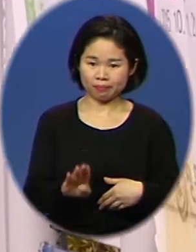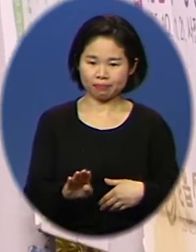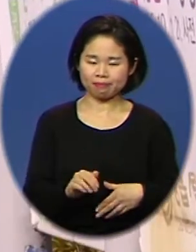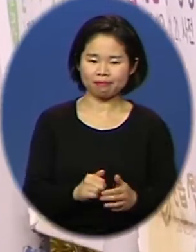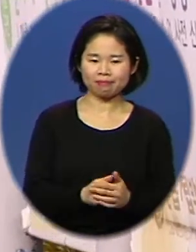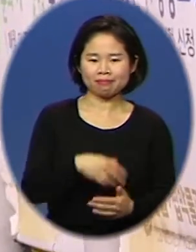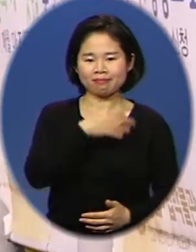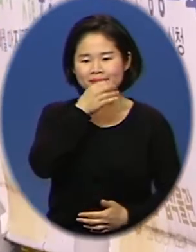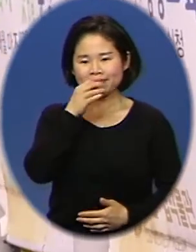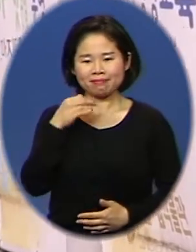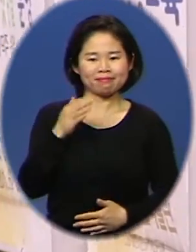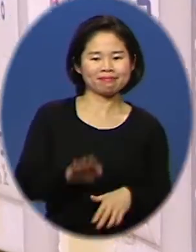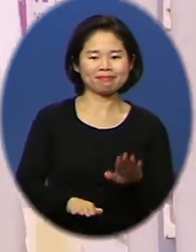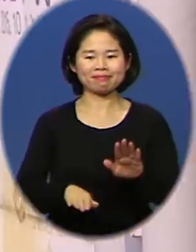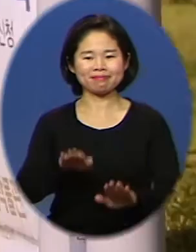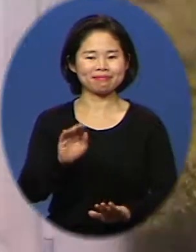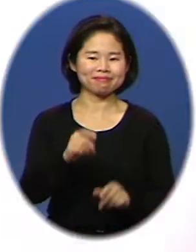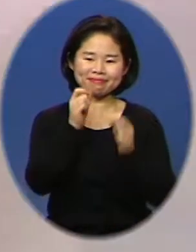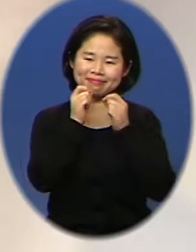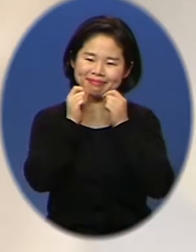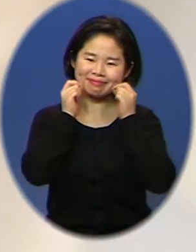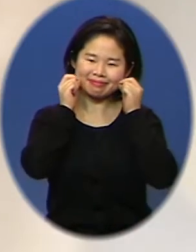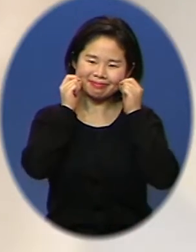상쾌한 발걸음과 미소.